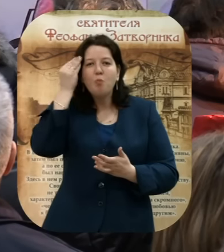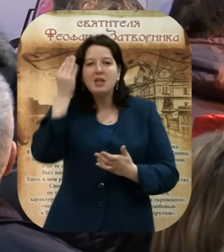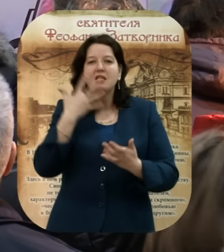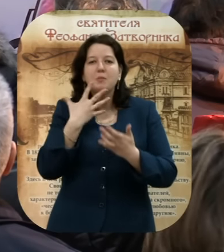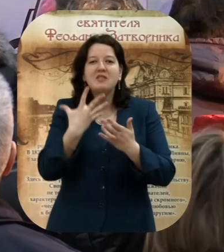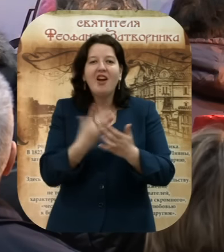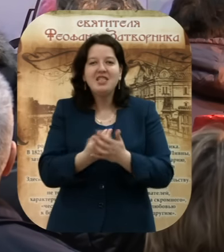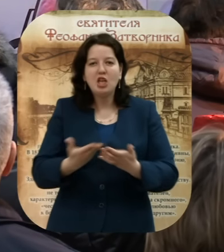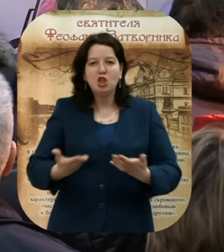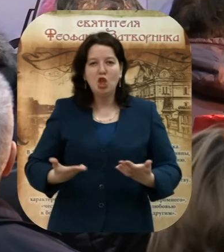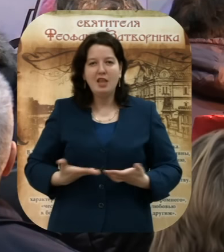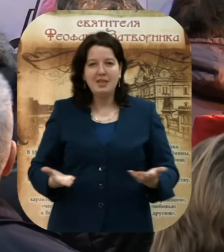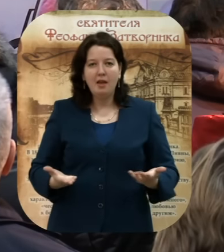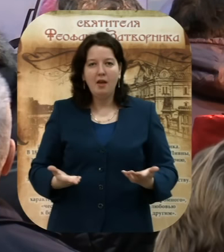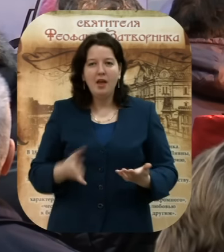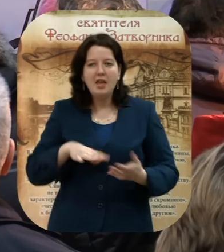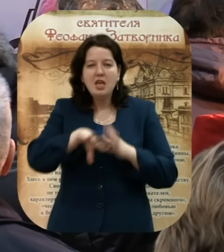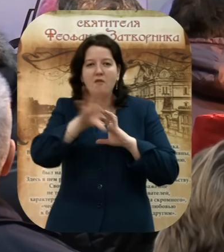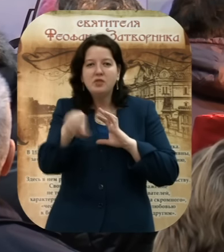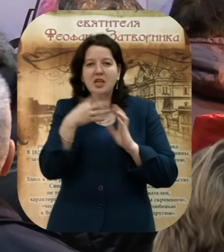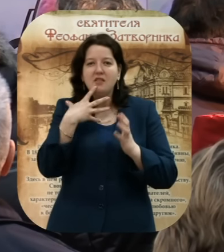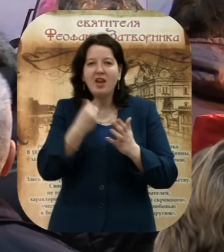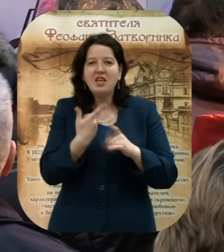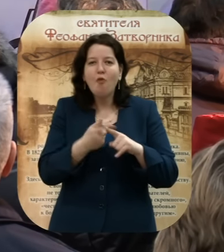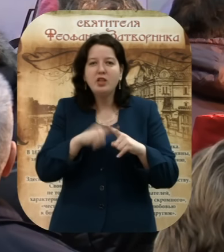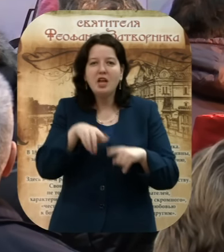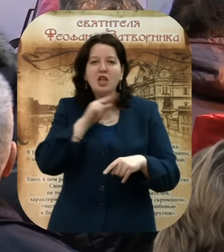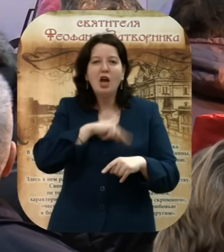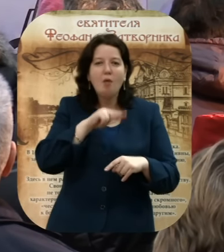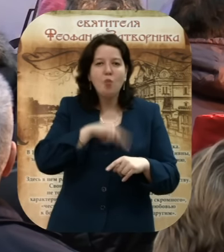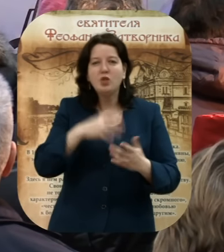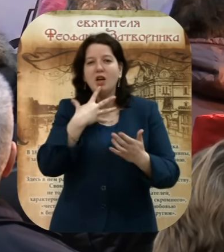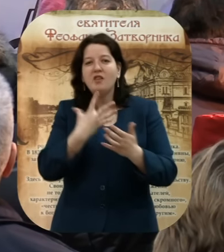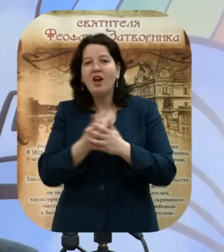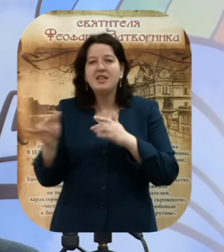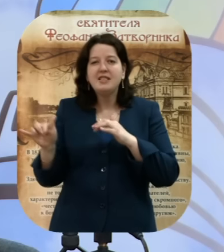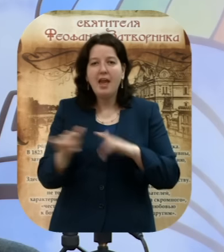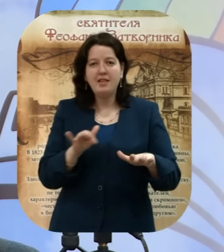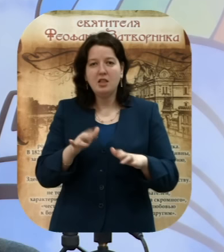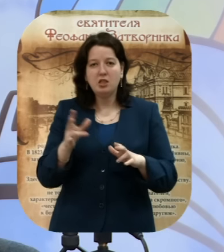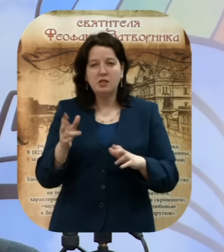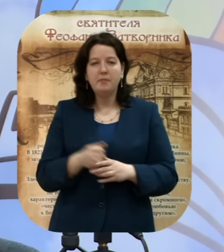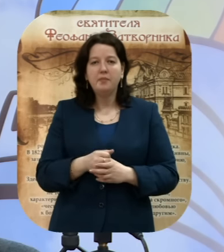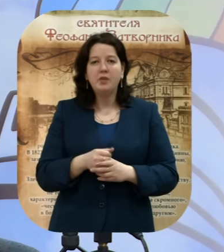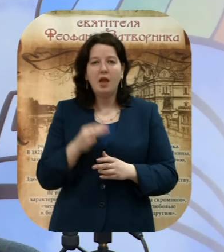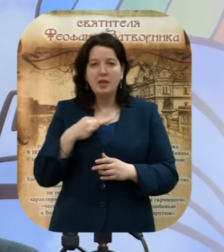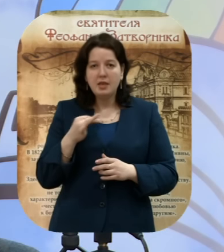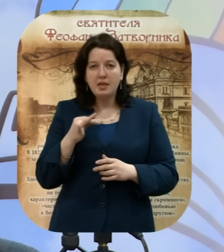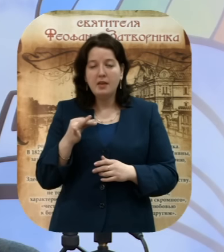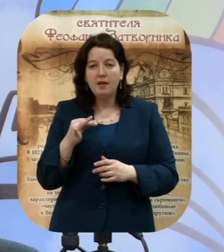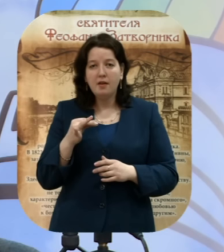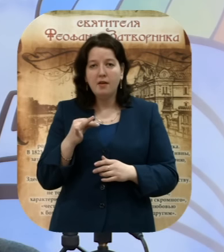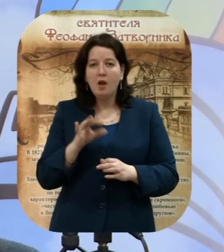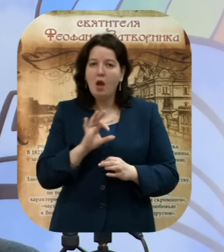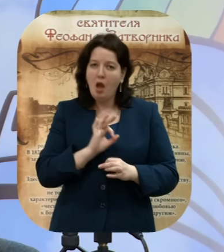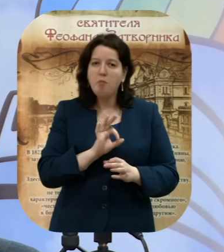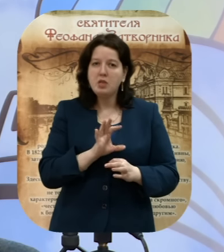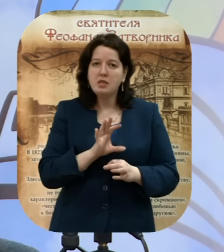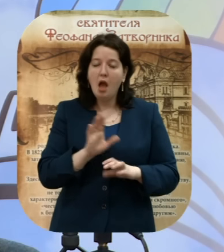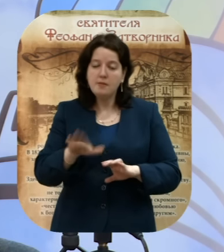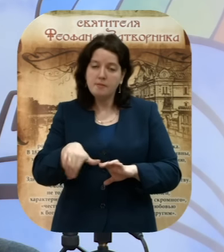своей жизни и всей своей вот этой работы и деятельности. И говорит,